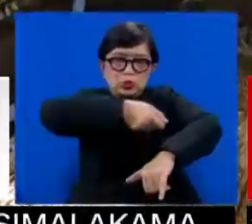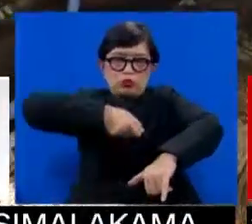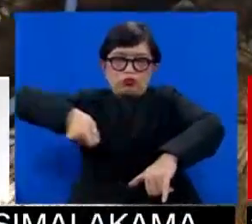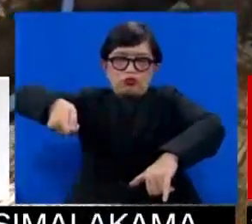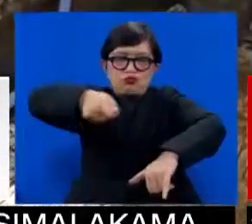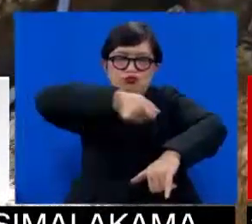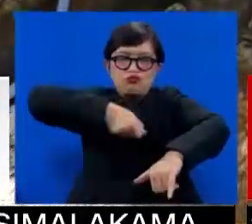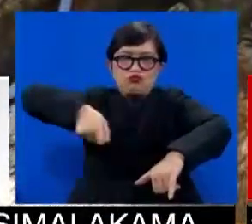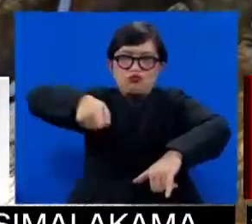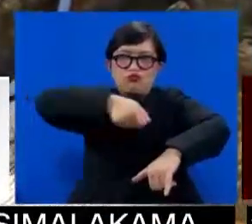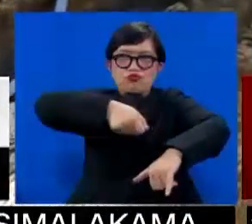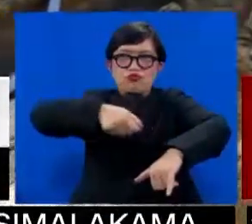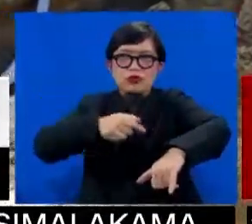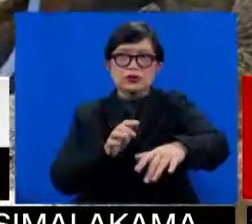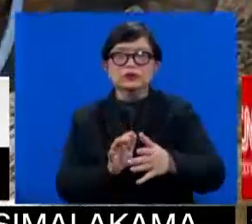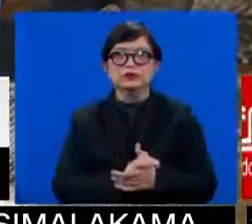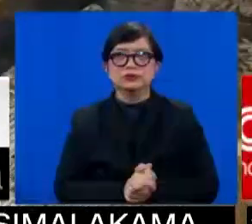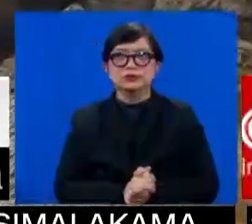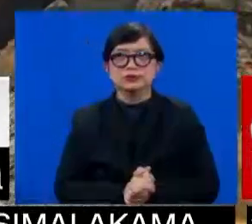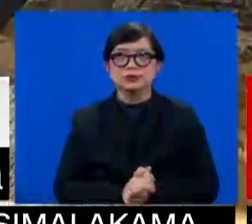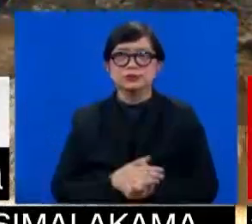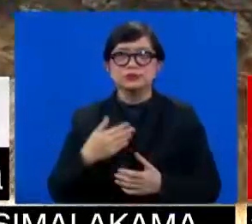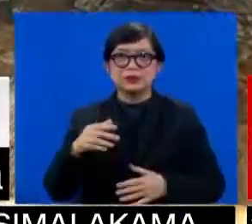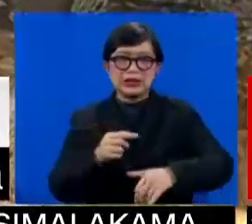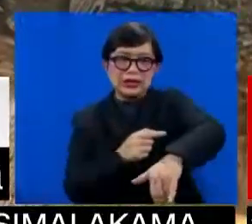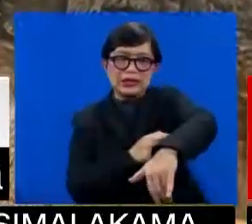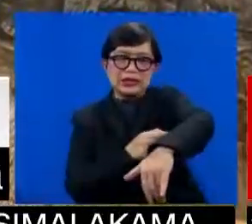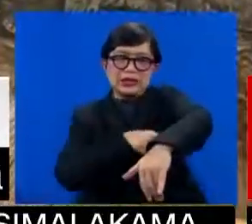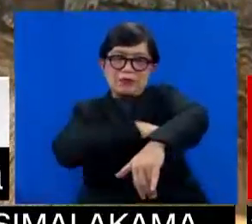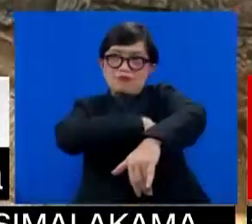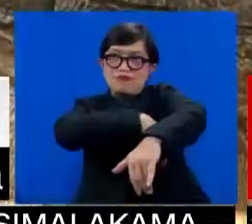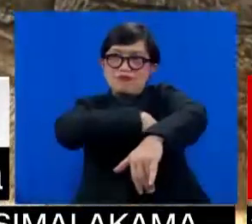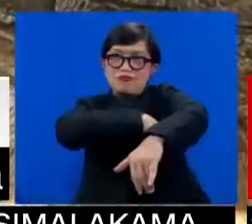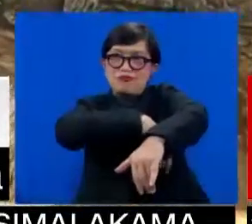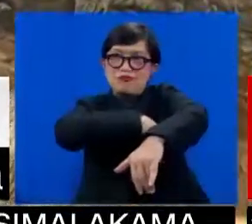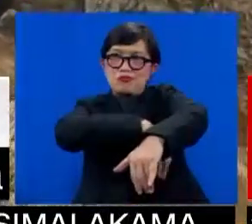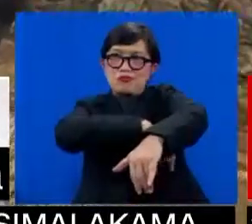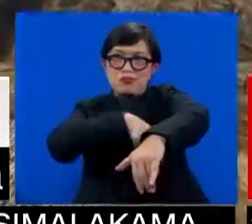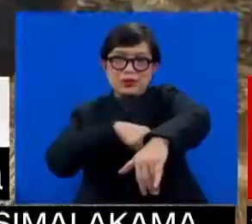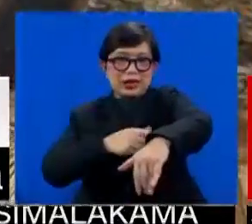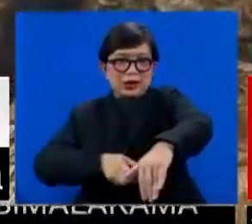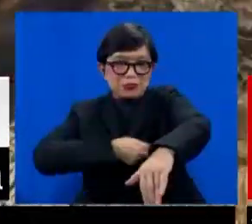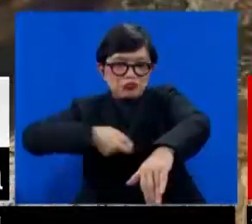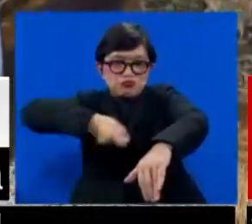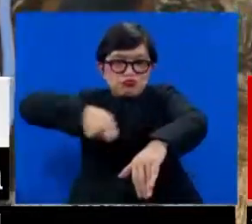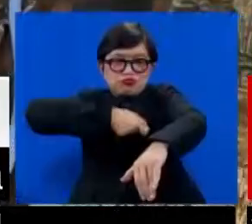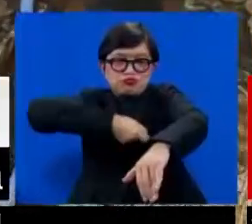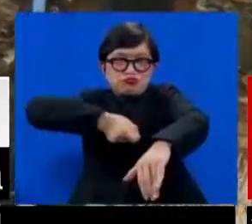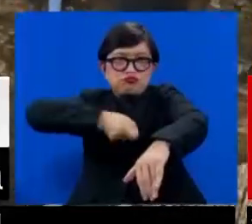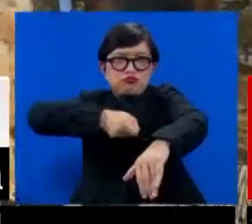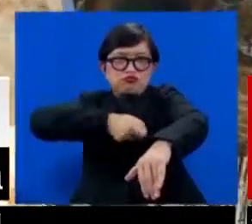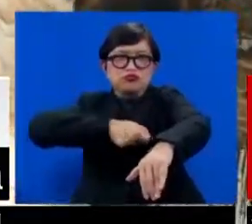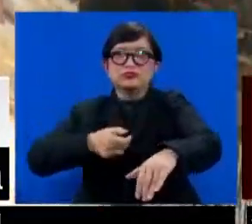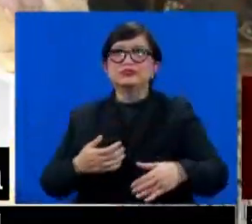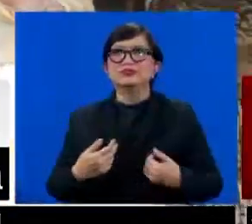dekat dengan bokongnya. Biasanya ketika habis buang kotoran, buduk. Jadi ya kotor, harus